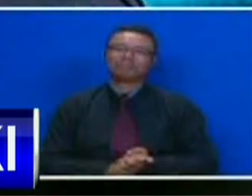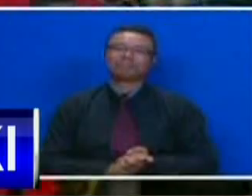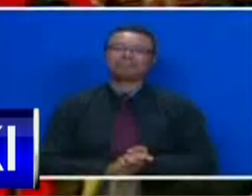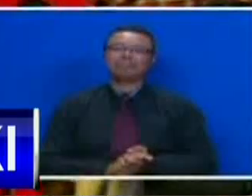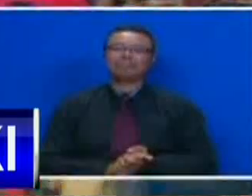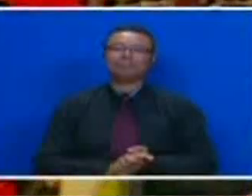jumpa